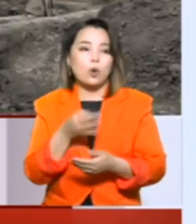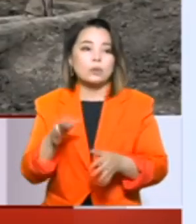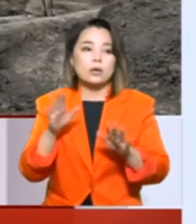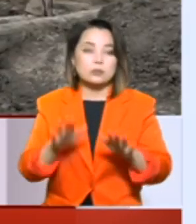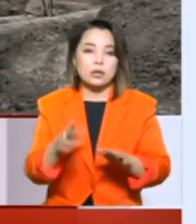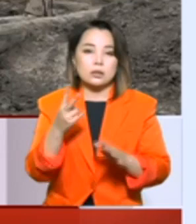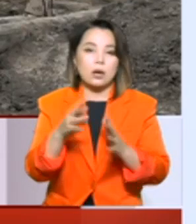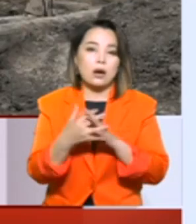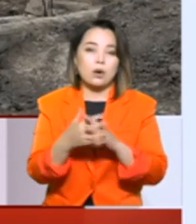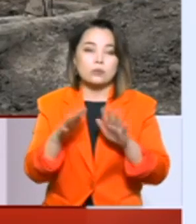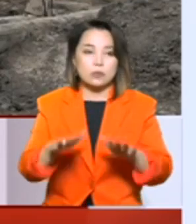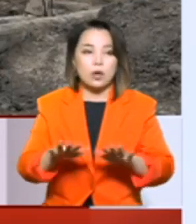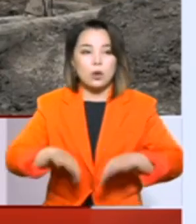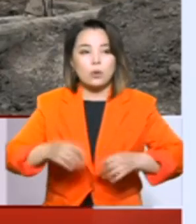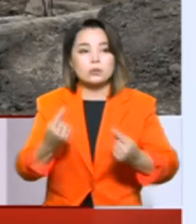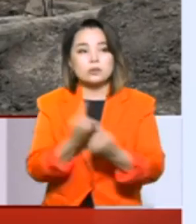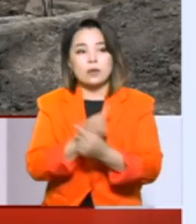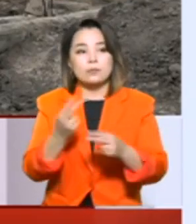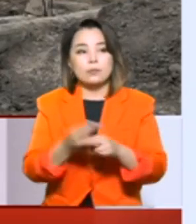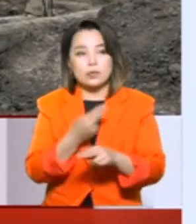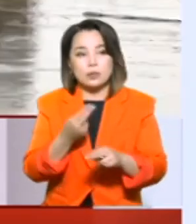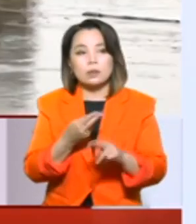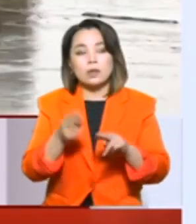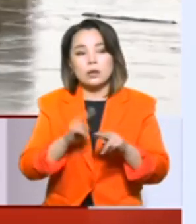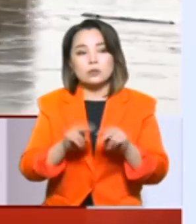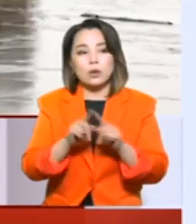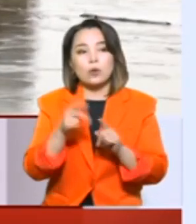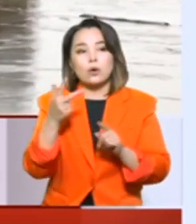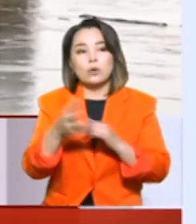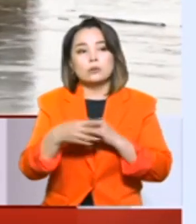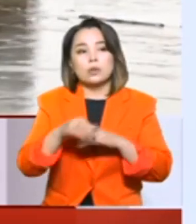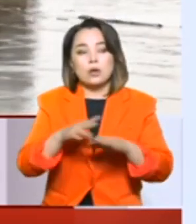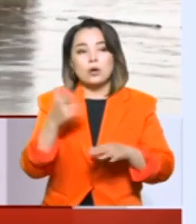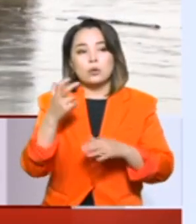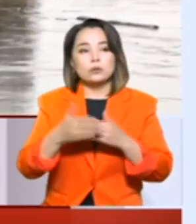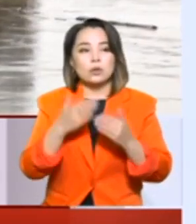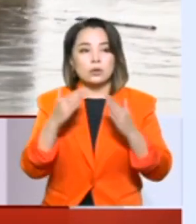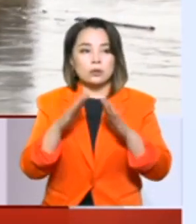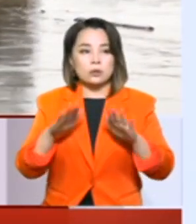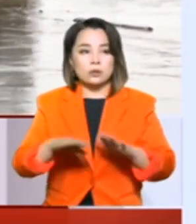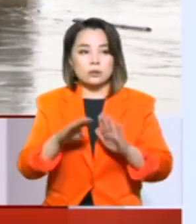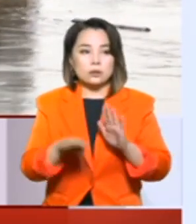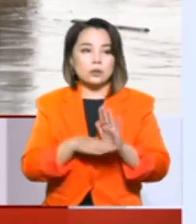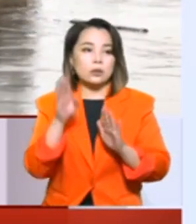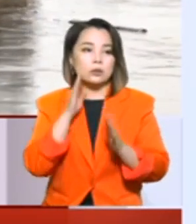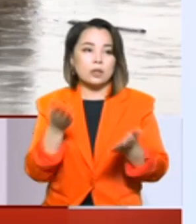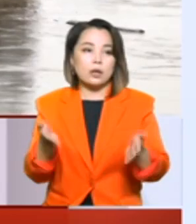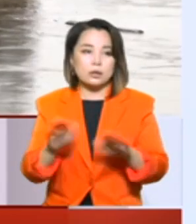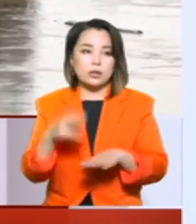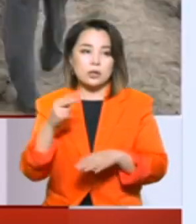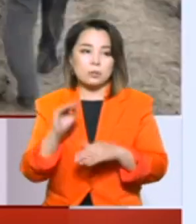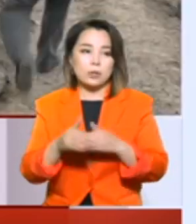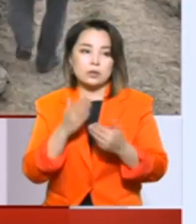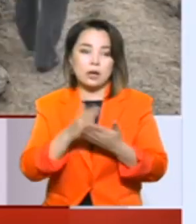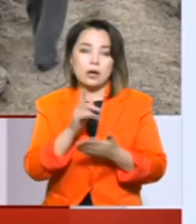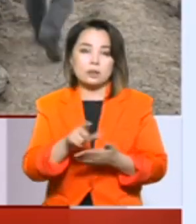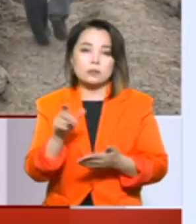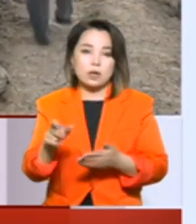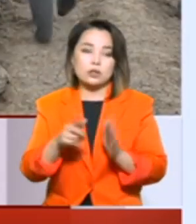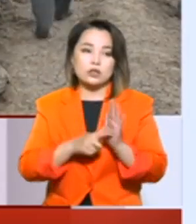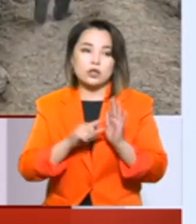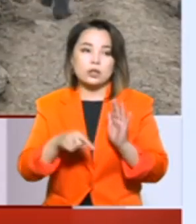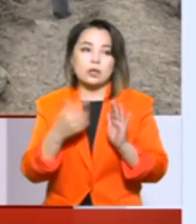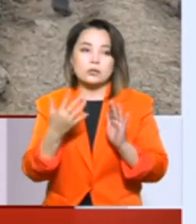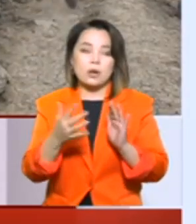облысында 2 ауыл әлі көлік қатынасынсыз, 3 өңірде 300-ге жуық үй әлі су астында. 20 мыңнан астам адамға